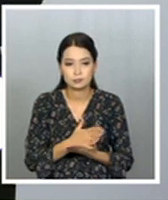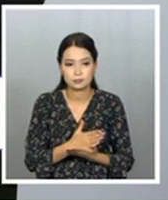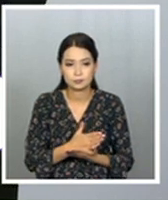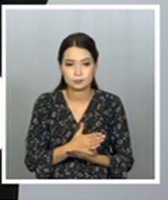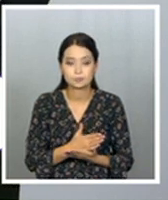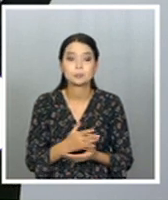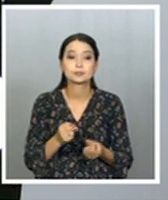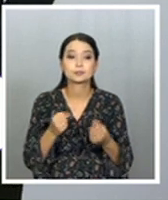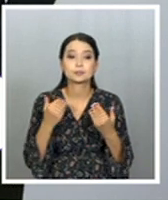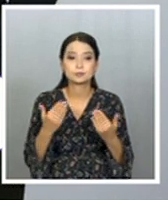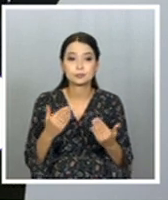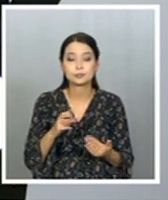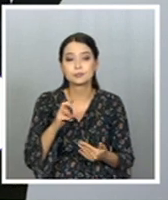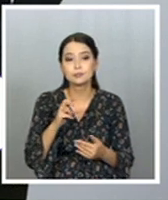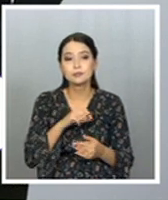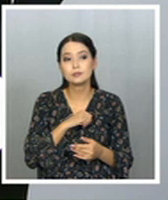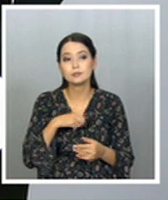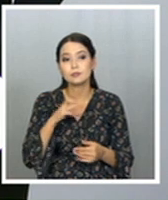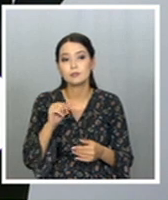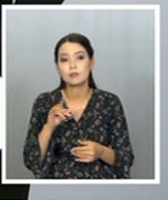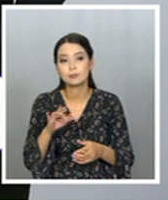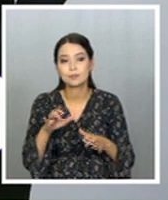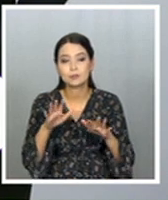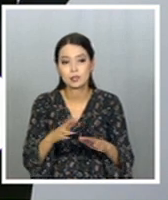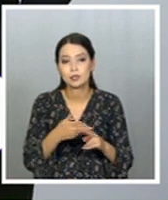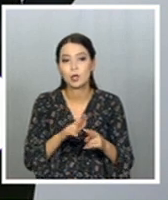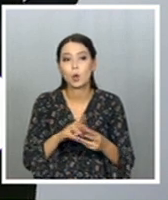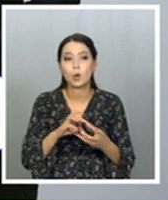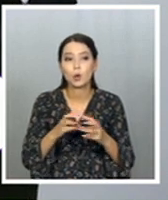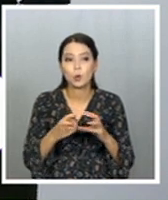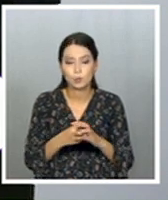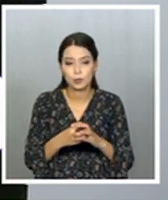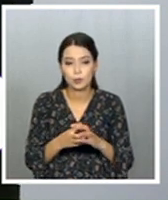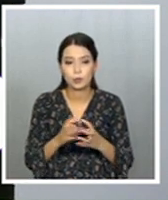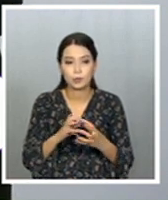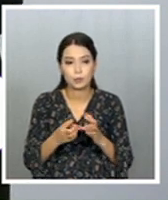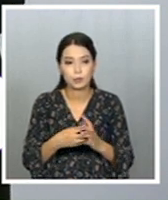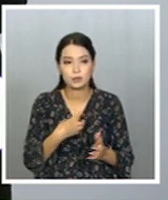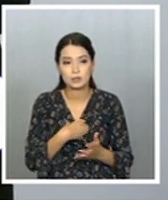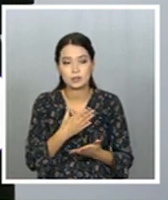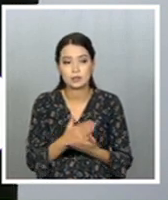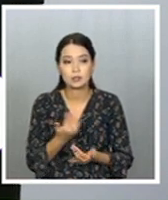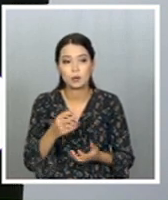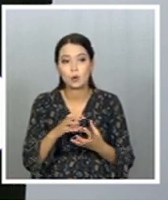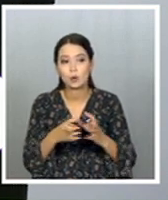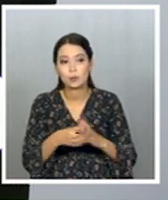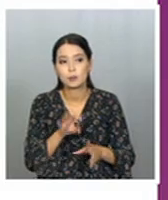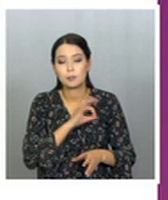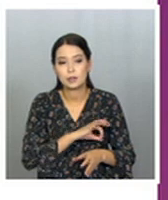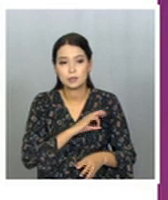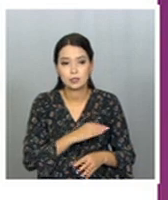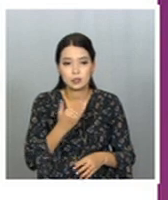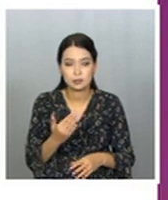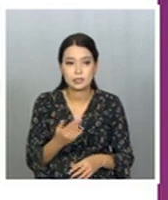Енді басты отынның түрі көмірге тоқталатын болсақ, жалпы көмірді пайдалану. Көмірді